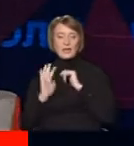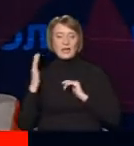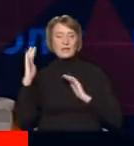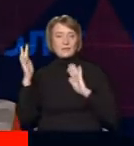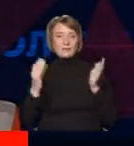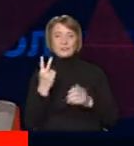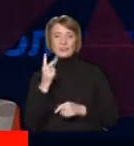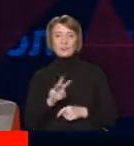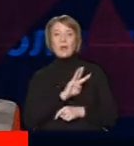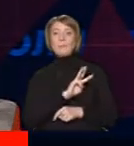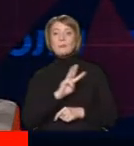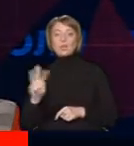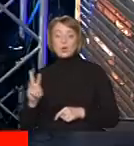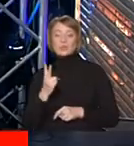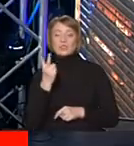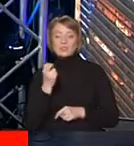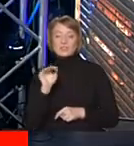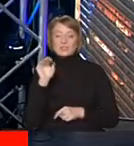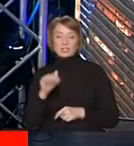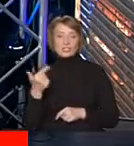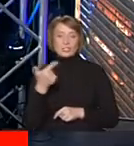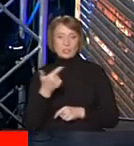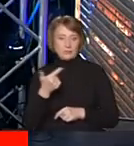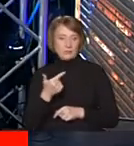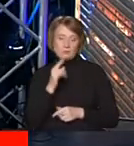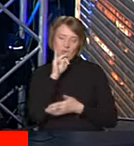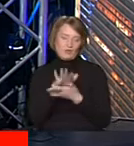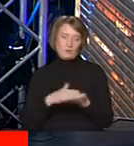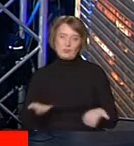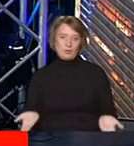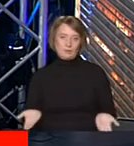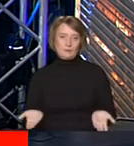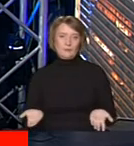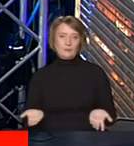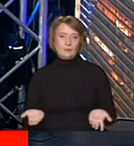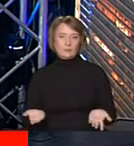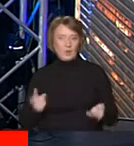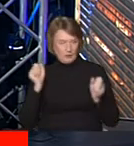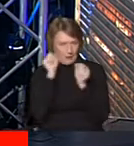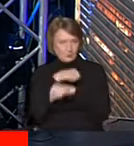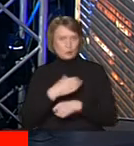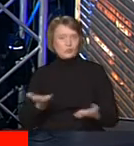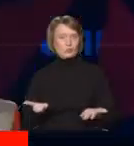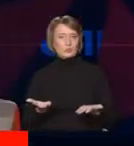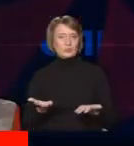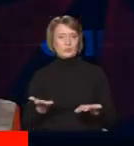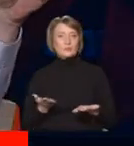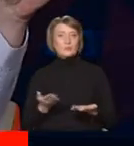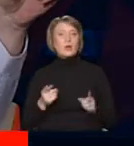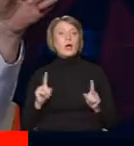за 2 мільйона 200 тисяч гривень, так? То вибачте, будь ласка. Абсурд, це фантазмагорія,